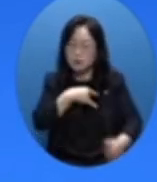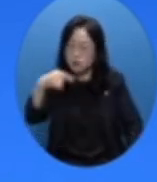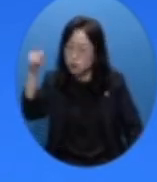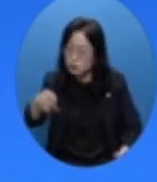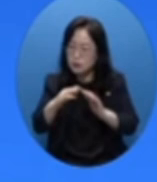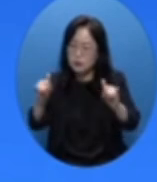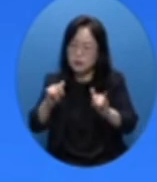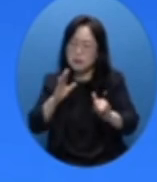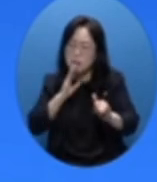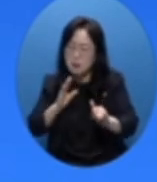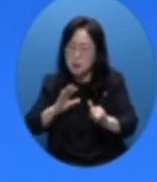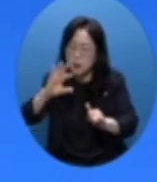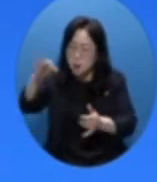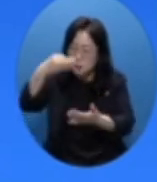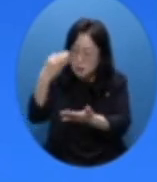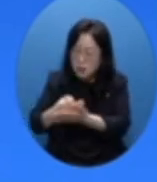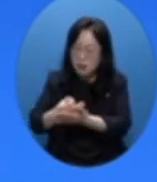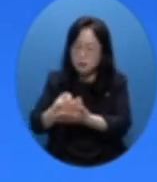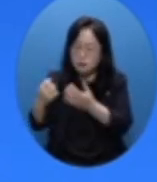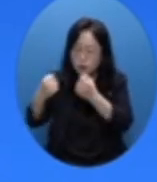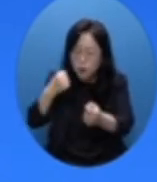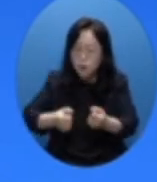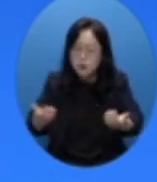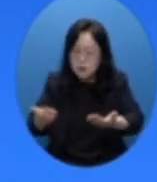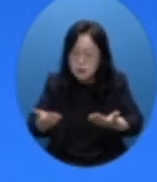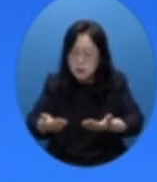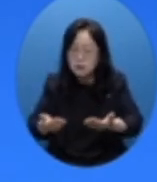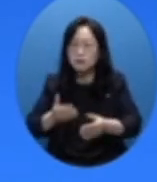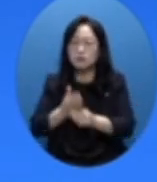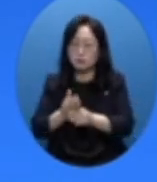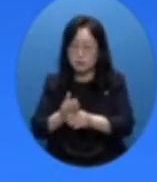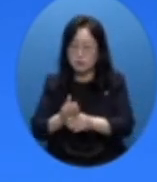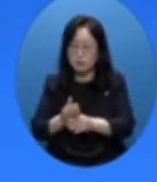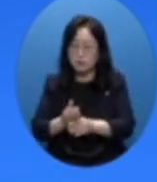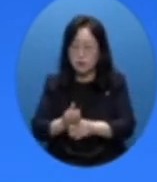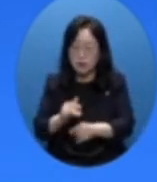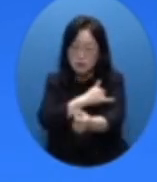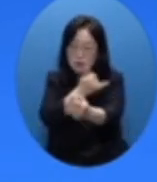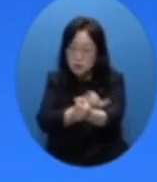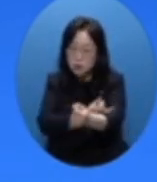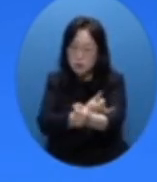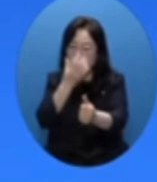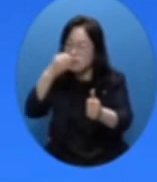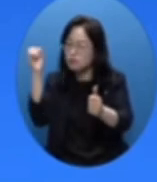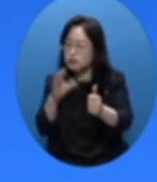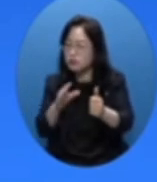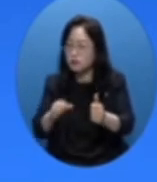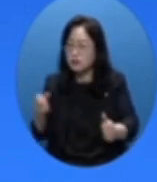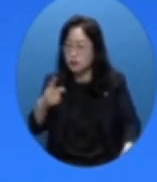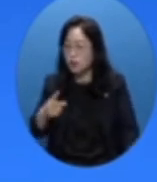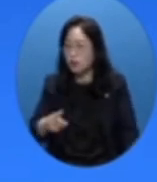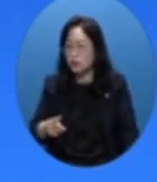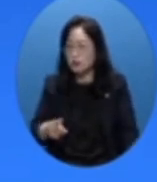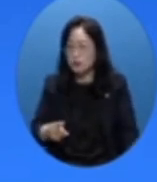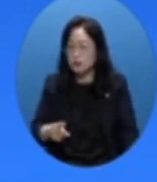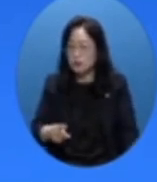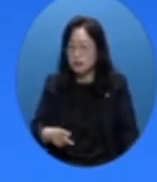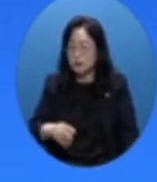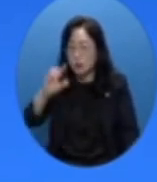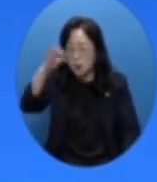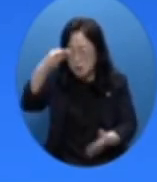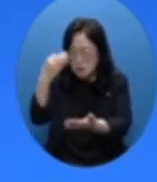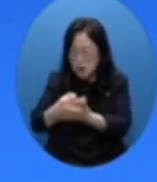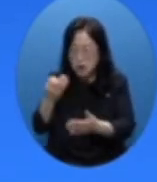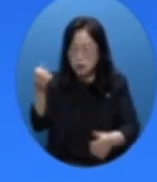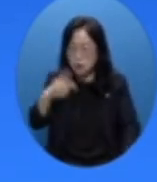저임금을 받으며 서도 인권이 무시당하고 사람들에게 말투가 북한 말투 쏜다고